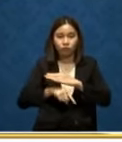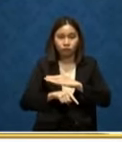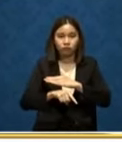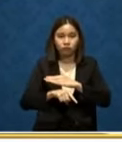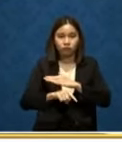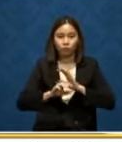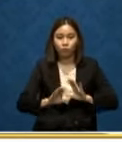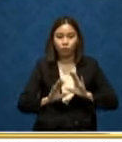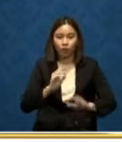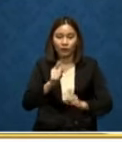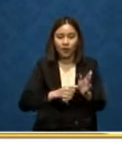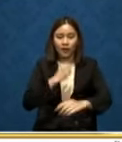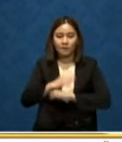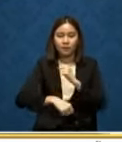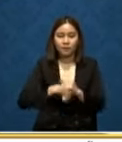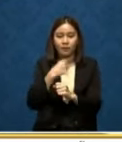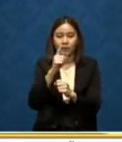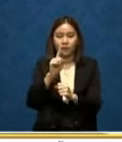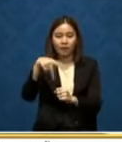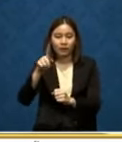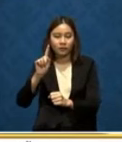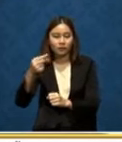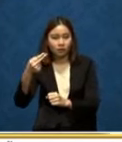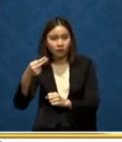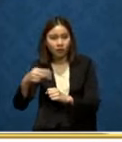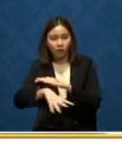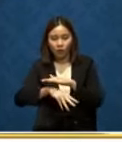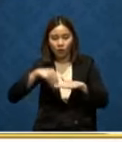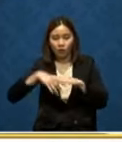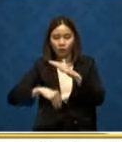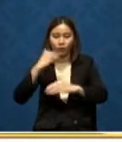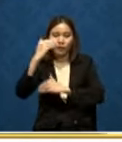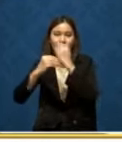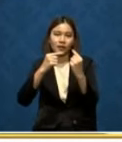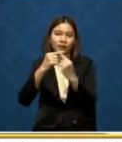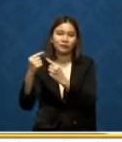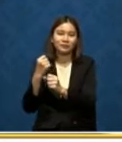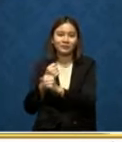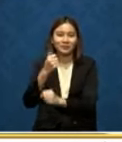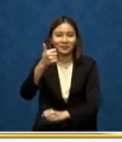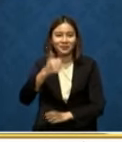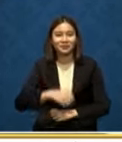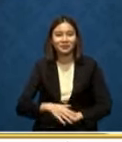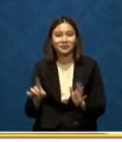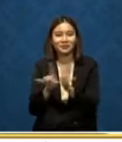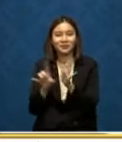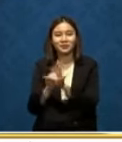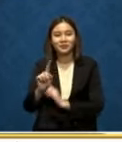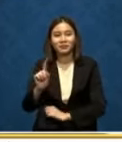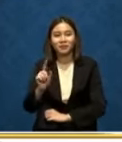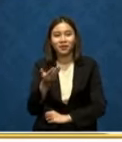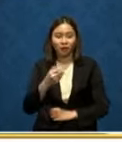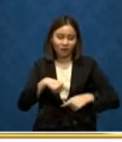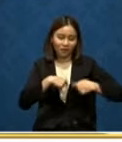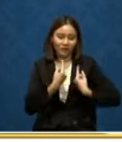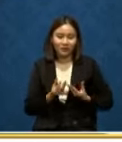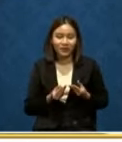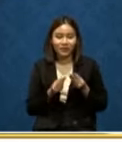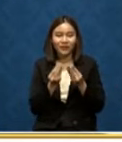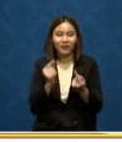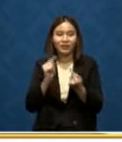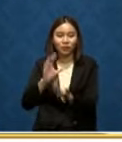สมมาเป็นพันปีหมื่นปีเนี่ยเราสามารถนำไปพัฒนาแล้วก็ต่อยอดได้ท้ายที่สุดนะครับผมขอให้กำลังใจ